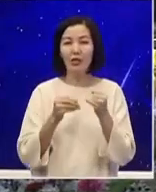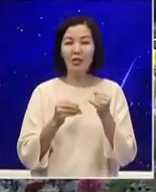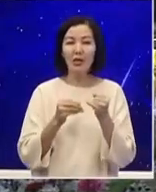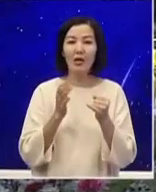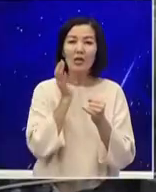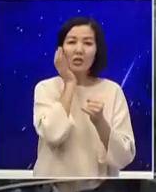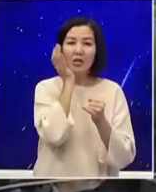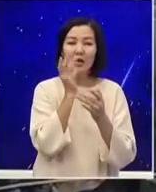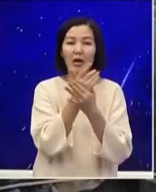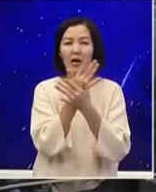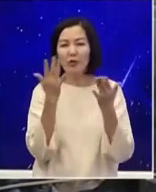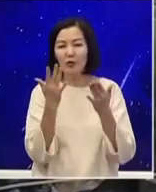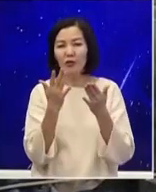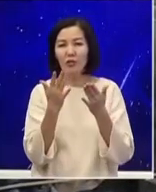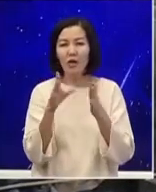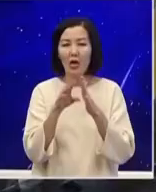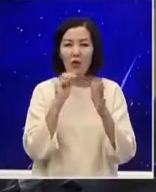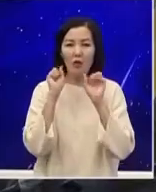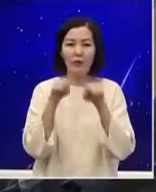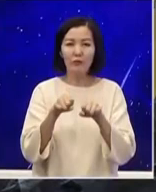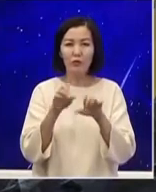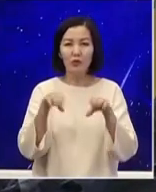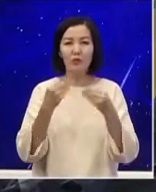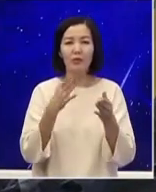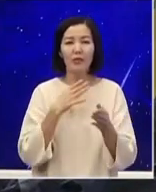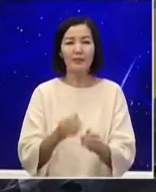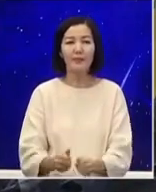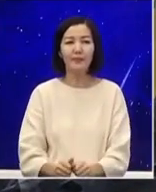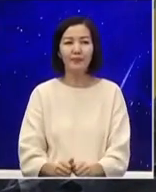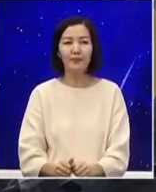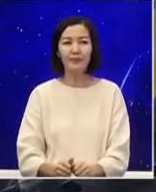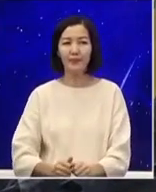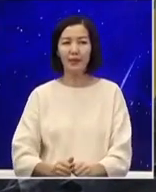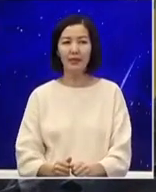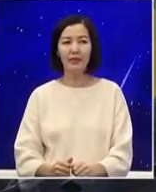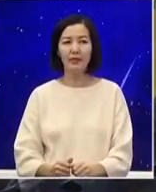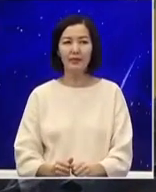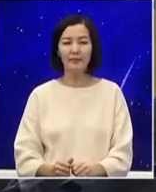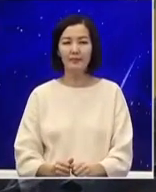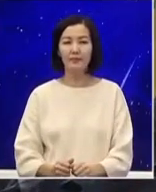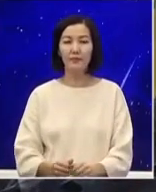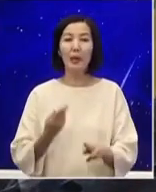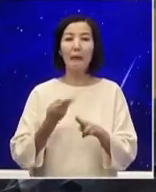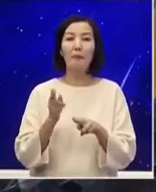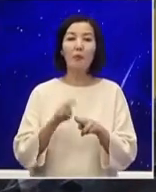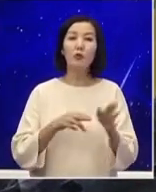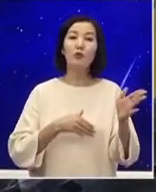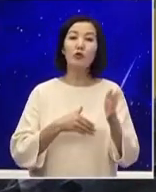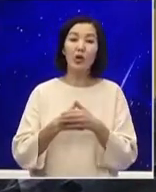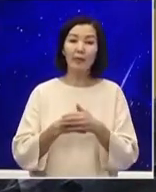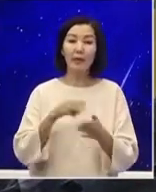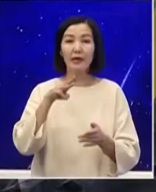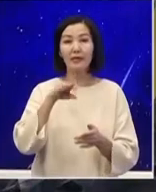жеміс-жидек түрлерін анықтауға мүмкіндік берген. Это саженцы закрытой корневой системы. Бұл жабық тамыр